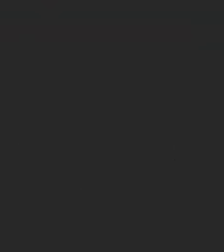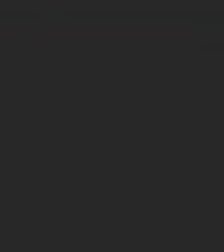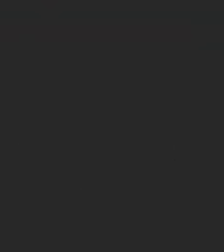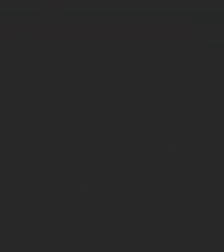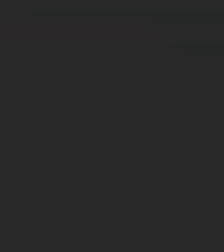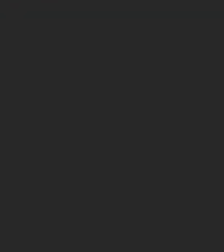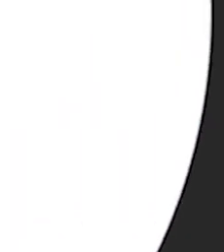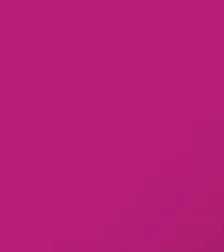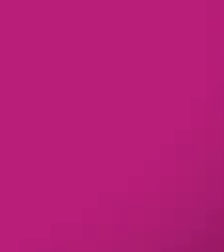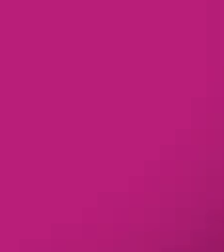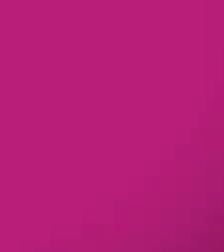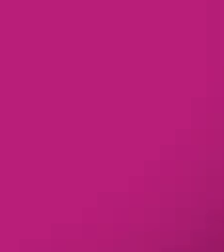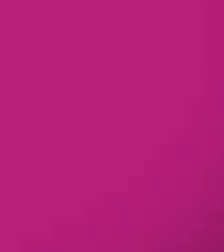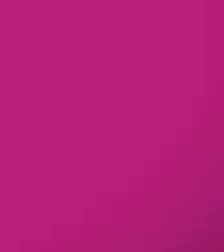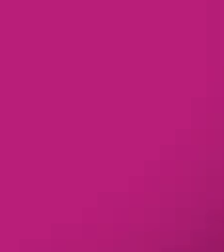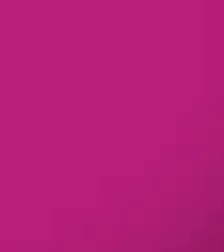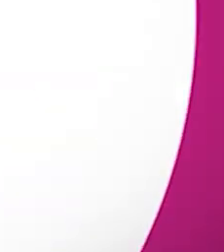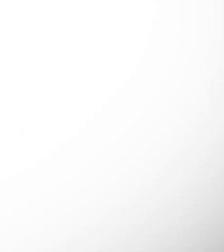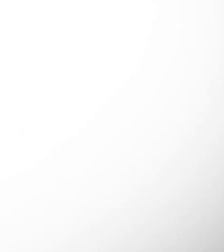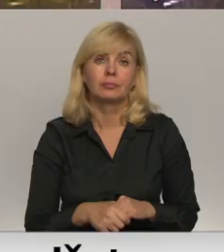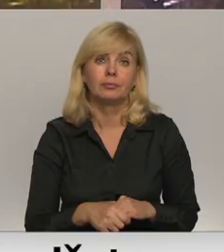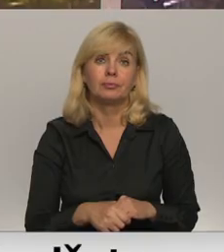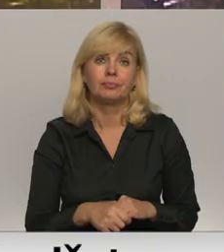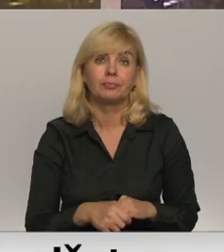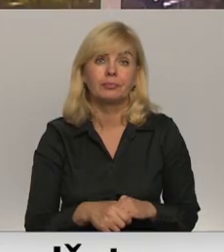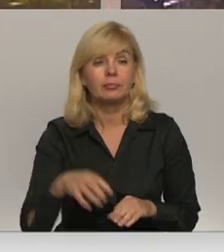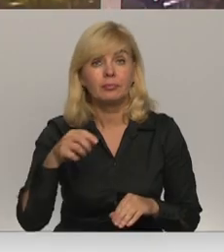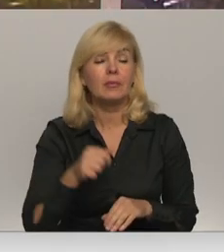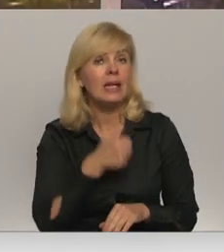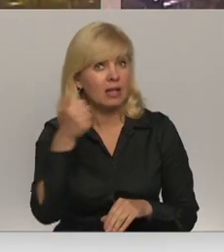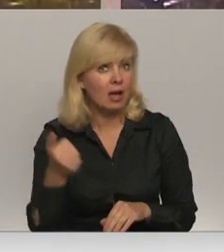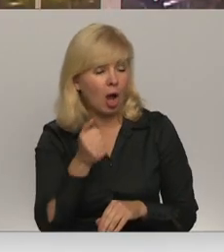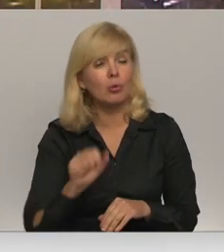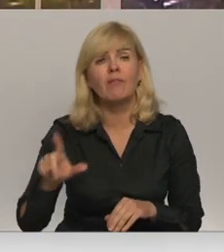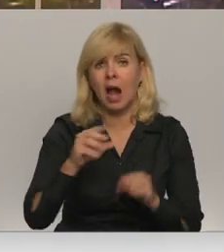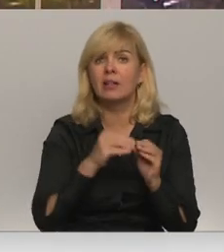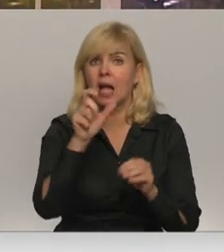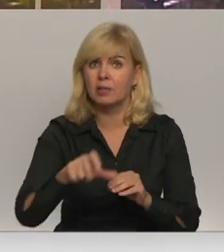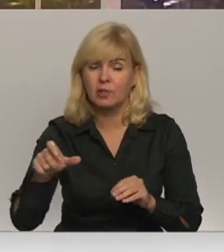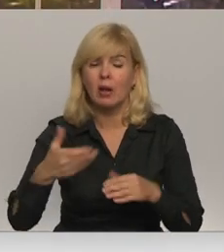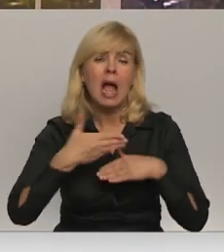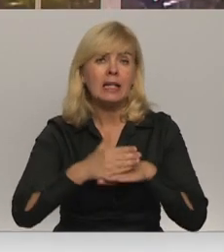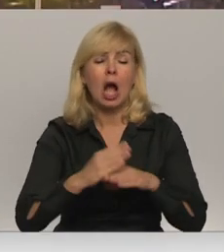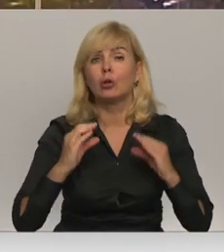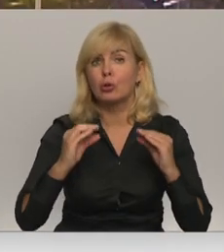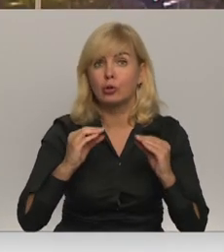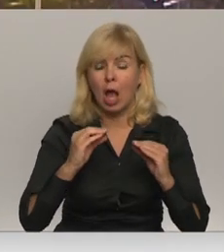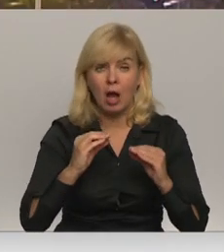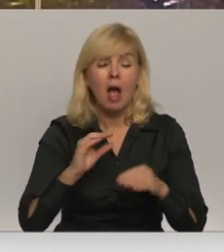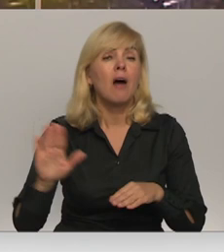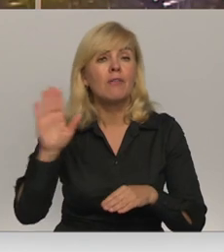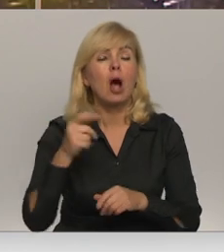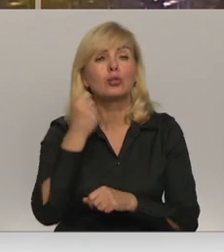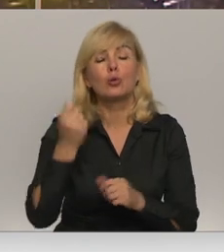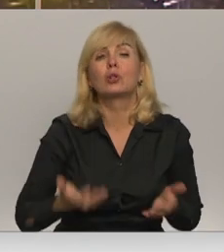Re, viss ēters ir te! Ik gadu vairāki desmiti cilvēku ielūst ledu, un tā liecina Valsts ugunsdzēsības